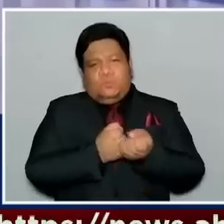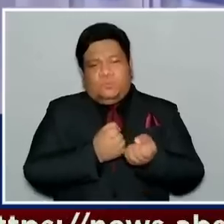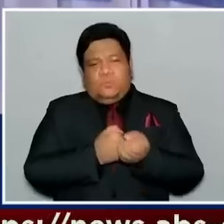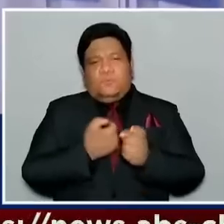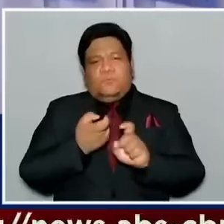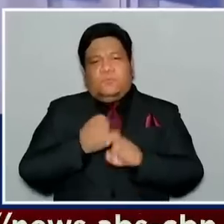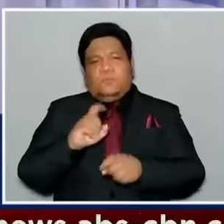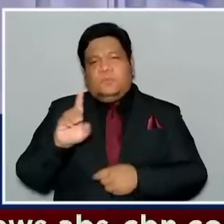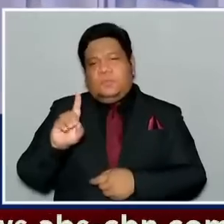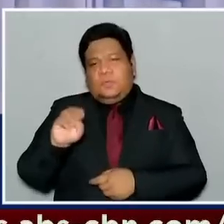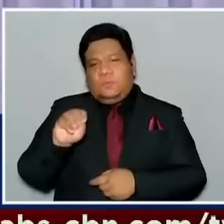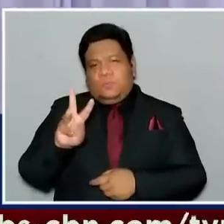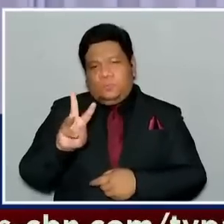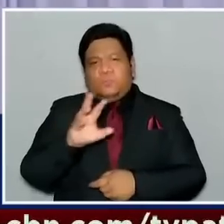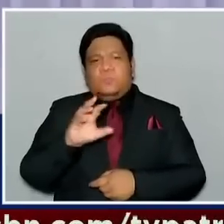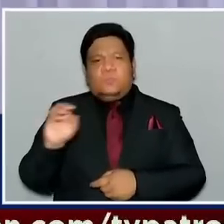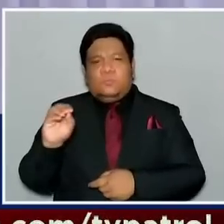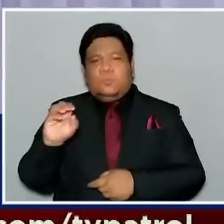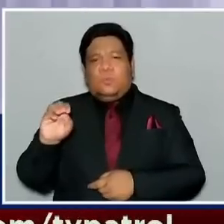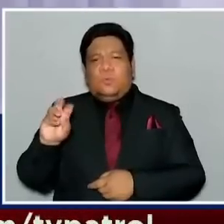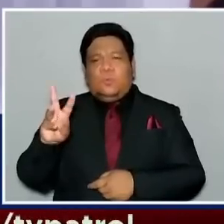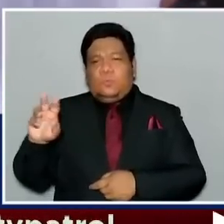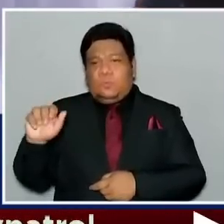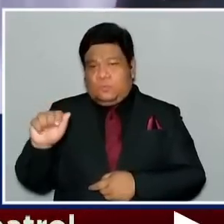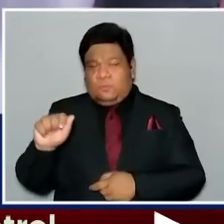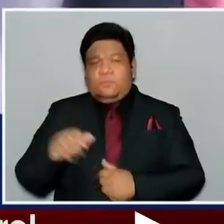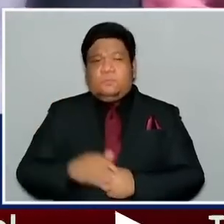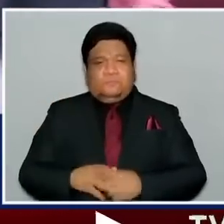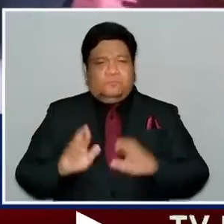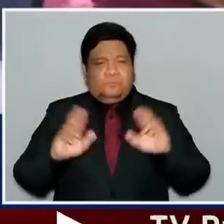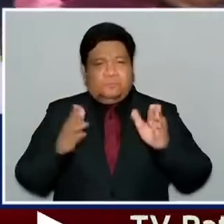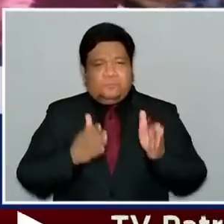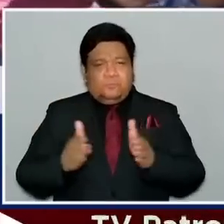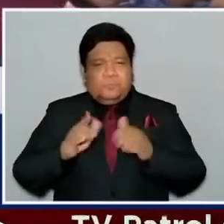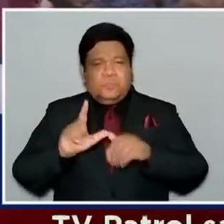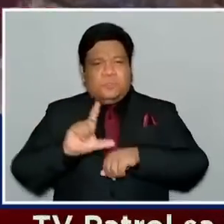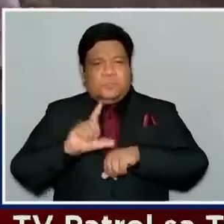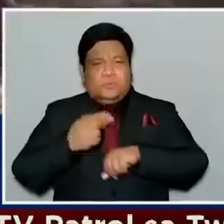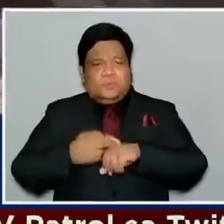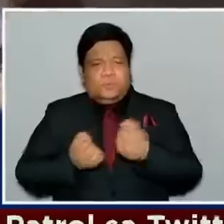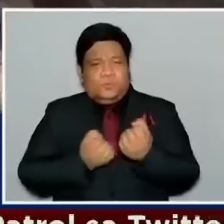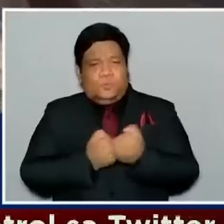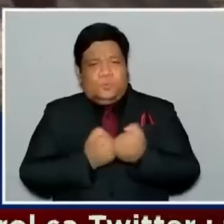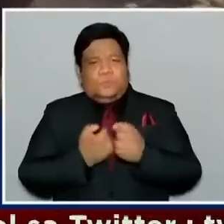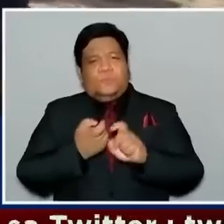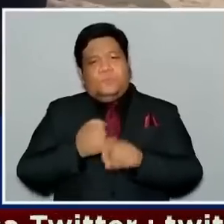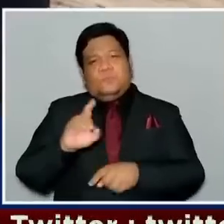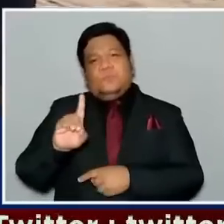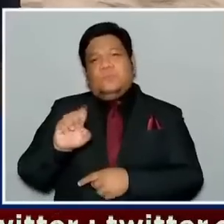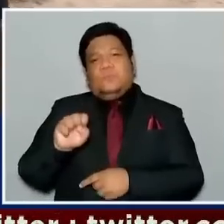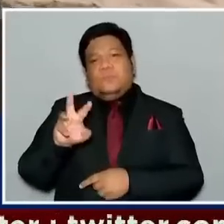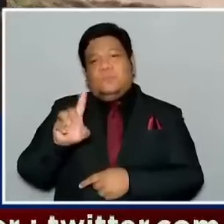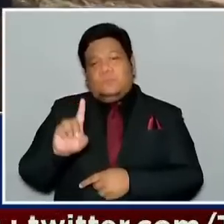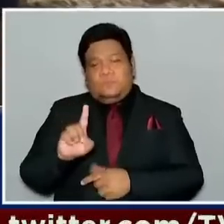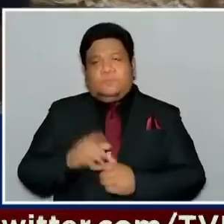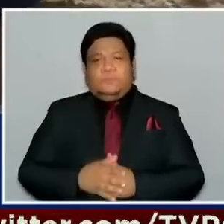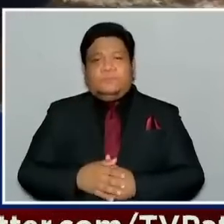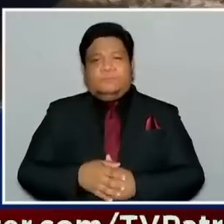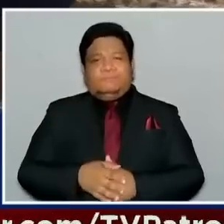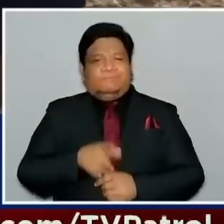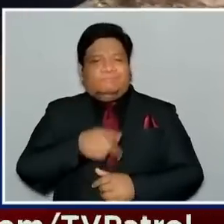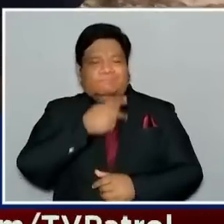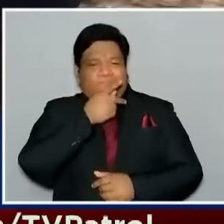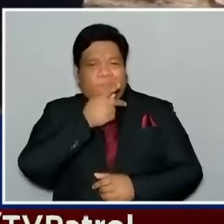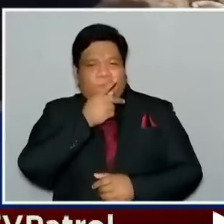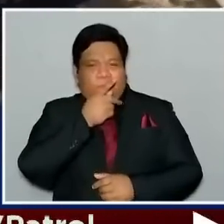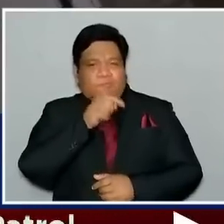DMW at OWA. Inihahanda na rin ang livelihood assistance mula sa DSWD. Sa isang private cemetery sa Taysan, inihimlay ang